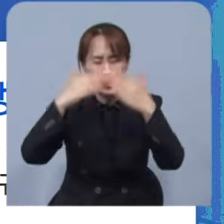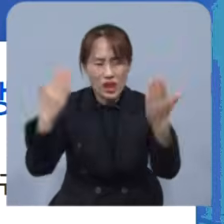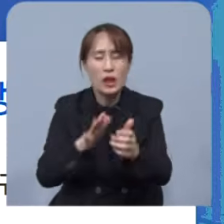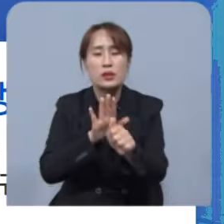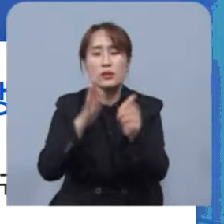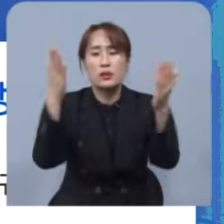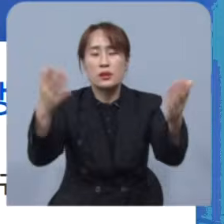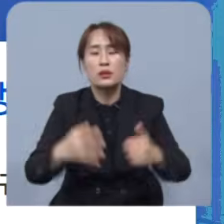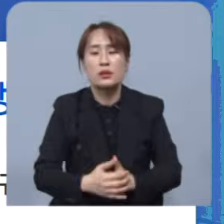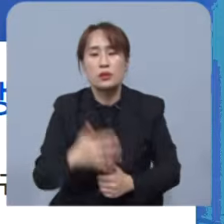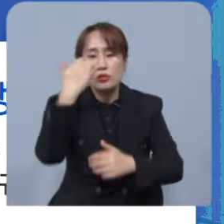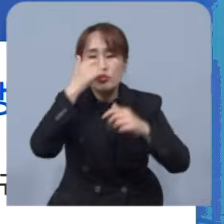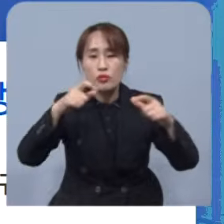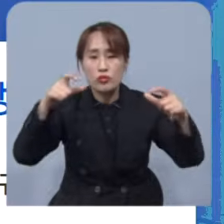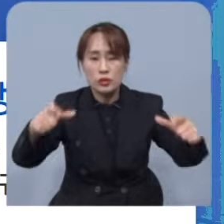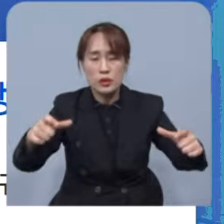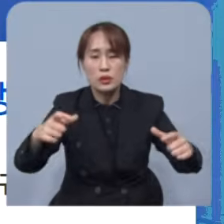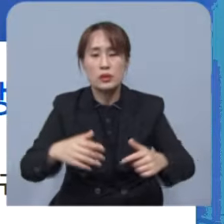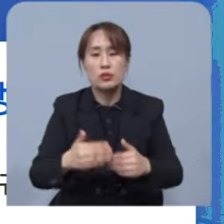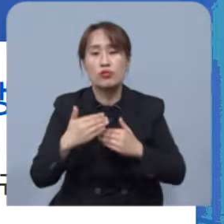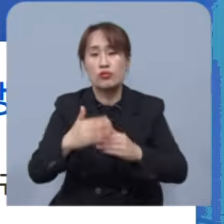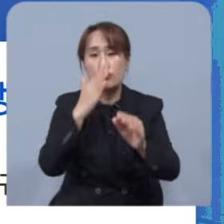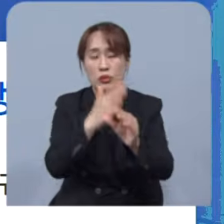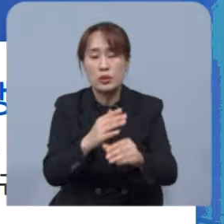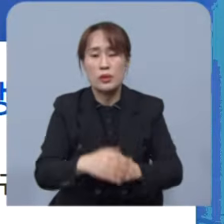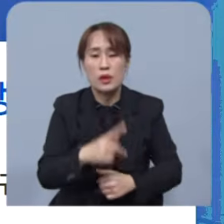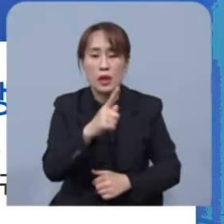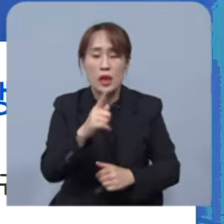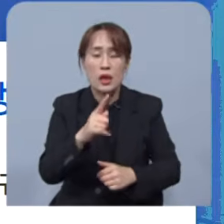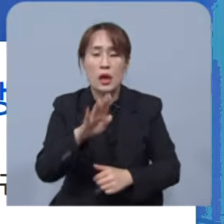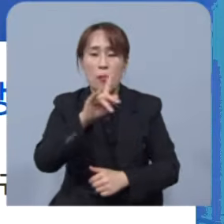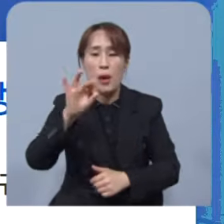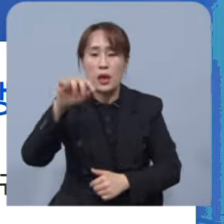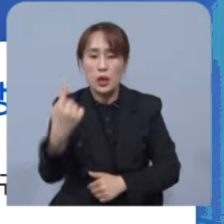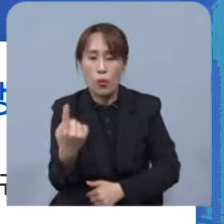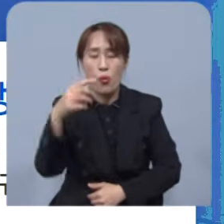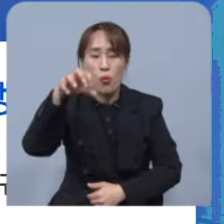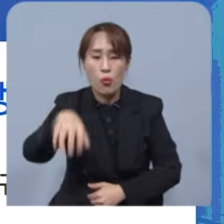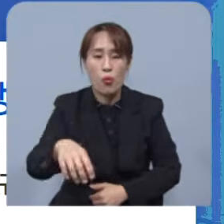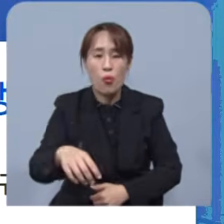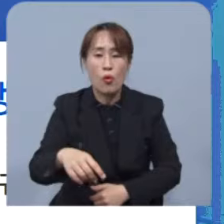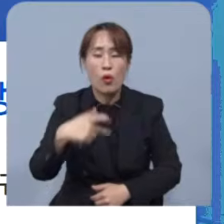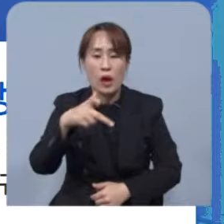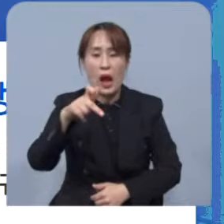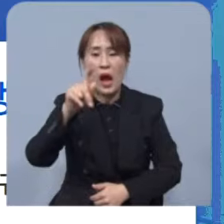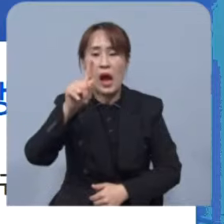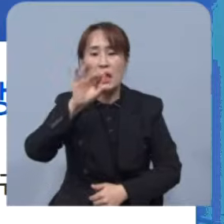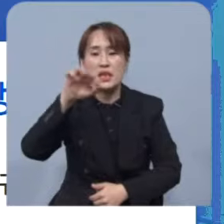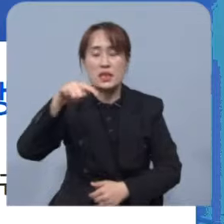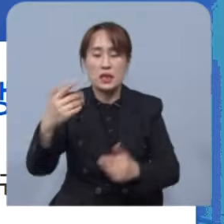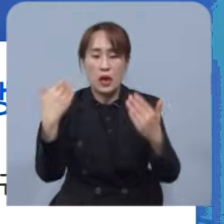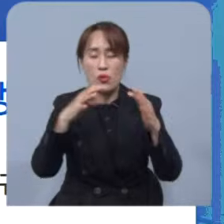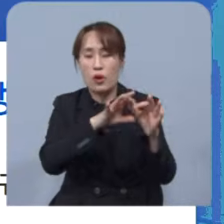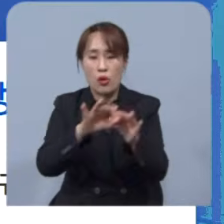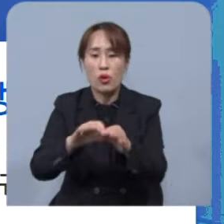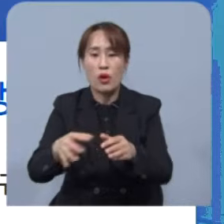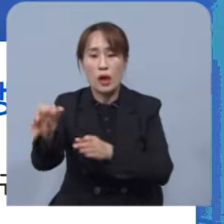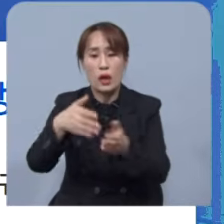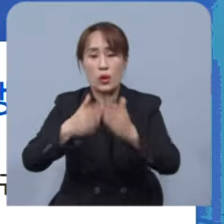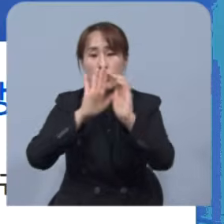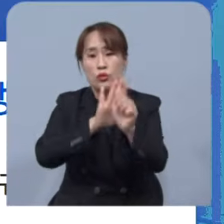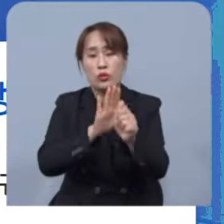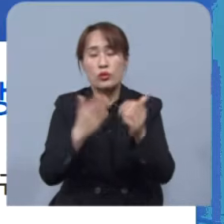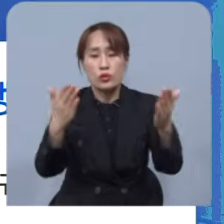지원하겠습니다. 충북에서 추진 중인 K-바이오스퀘어는 카이스트와 협력하여 창업을 지원하고